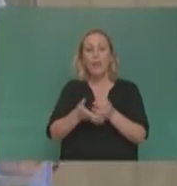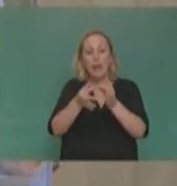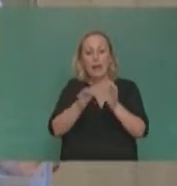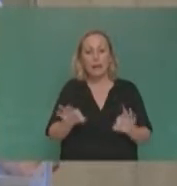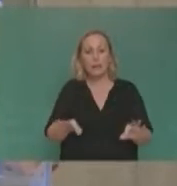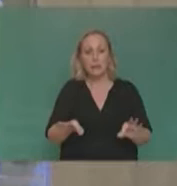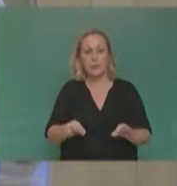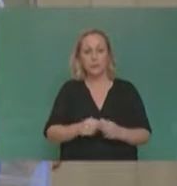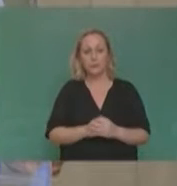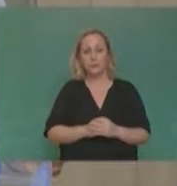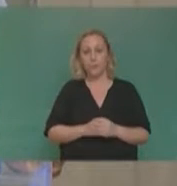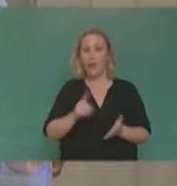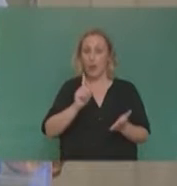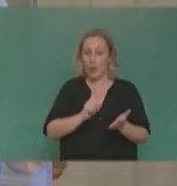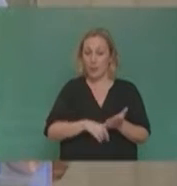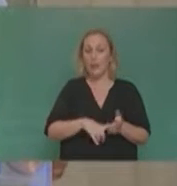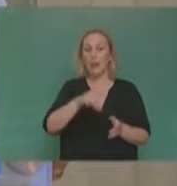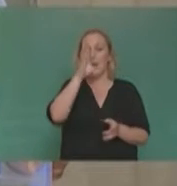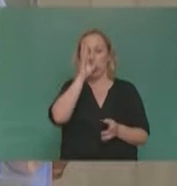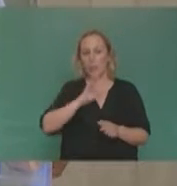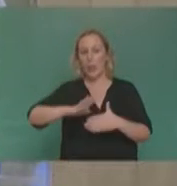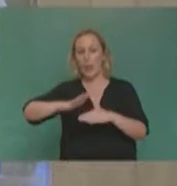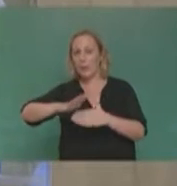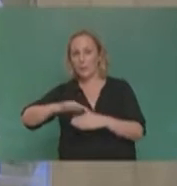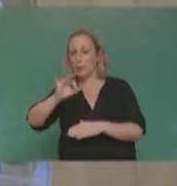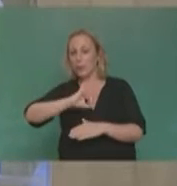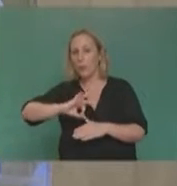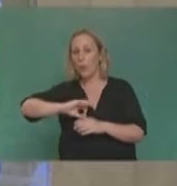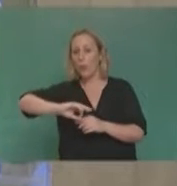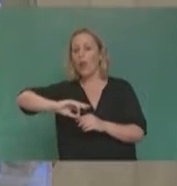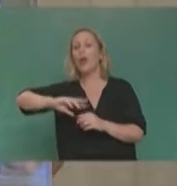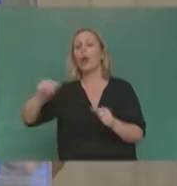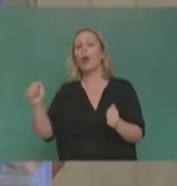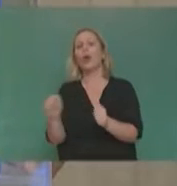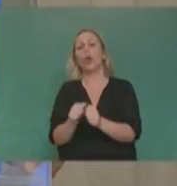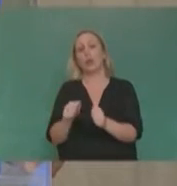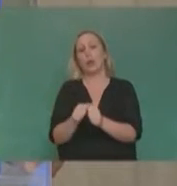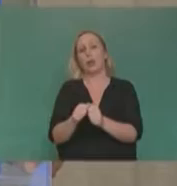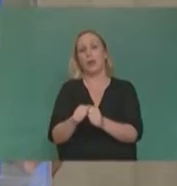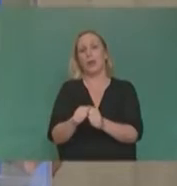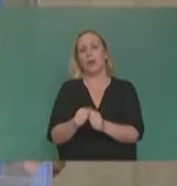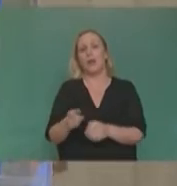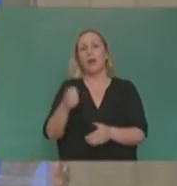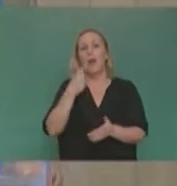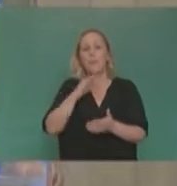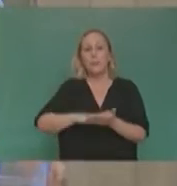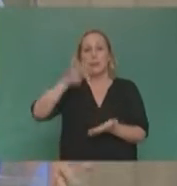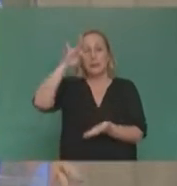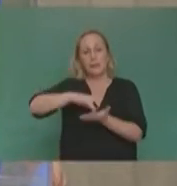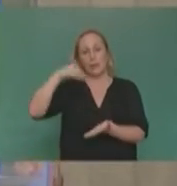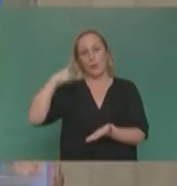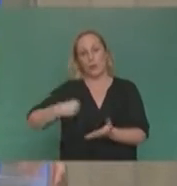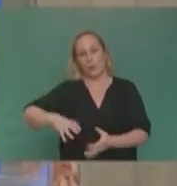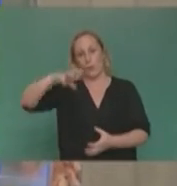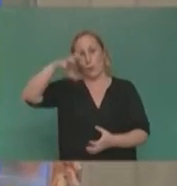βρίσκεται πολύ κοντά στις υπηρεσίες, να στεγάζεται στο κεντρικό δημαρχείο που